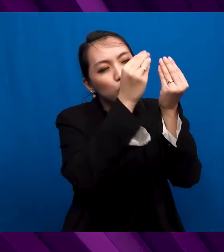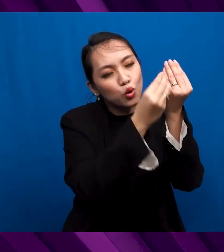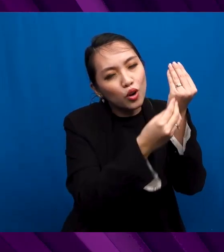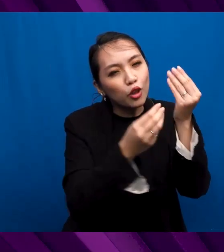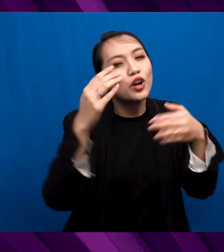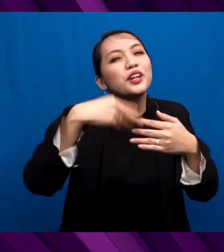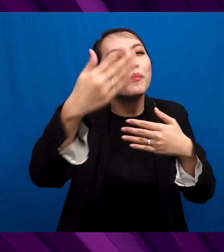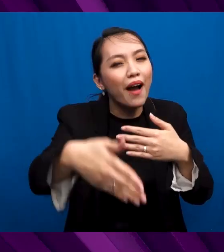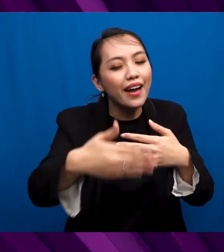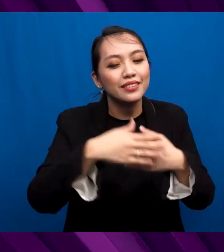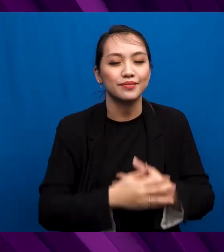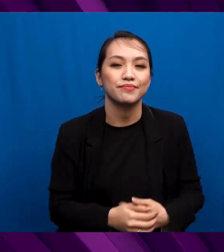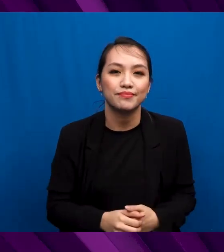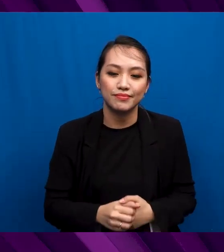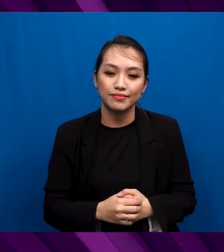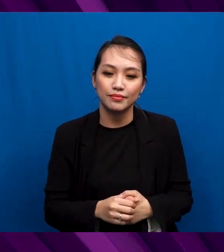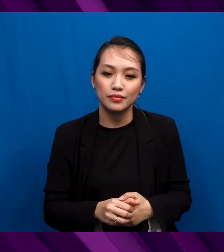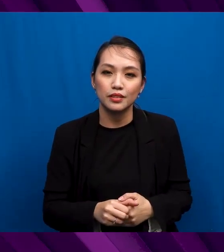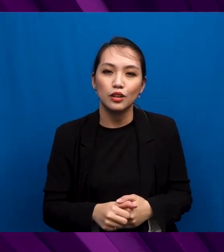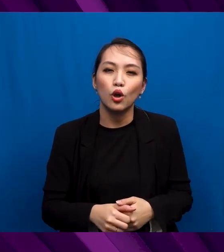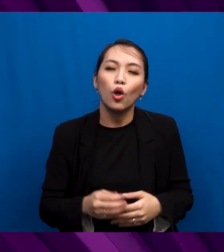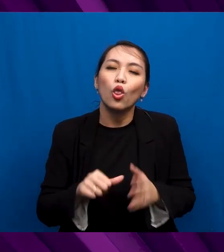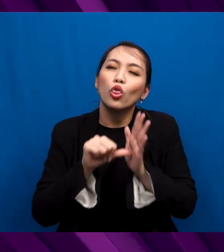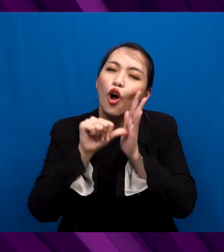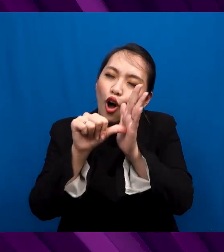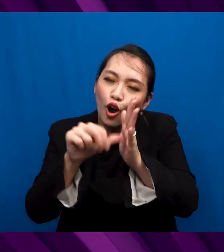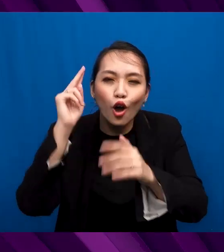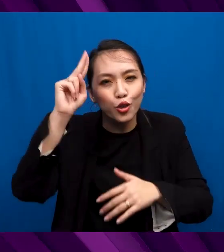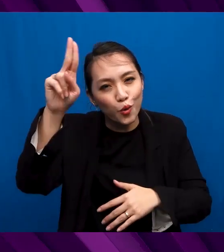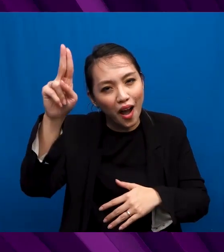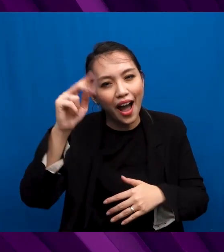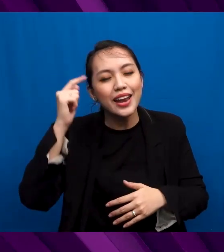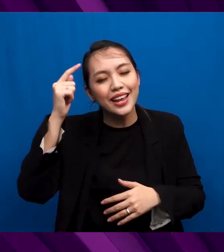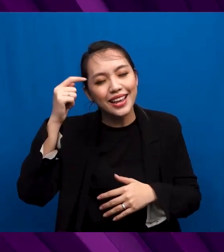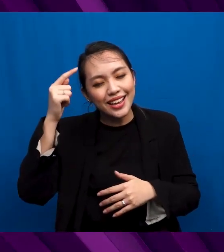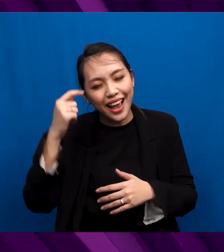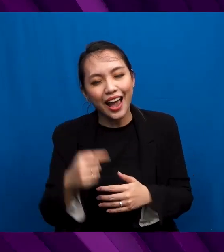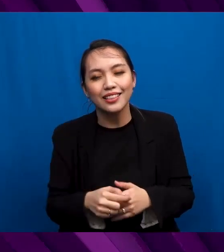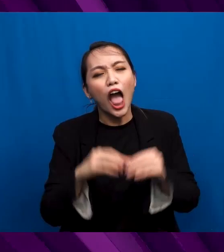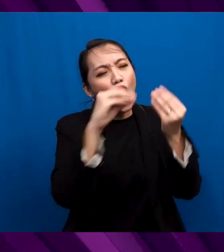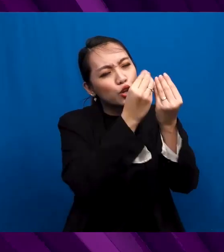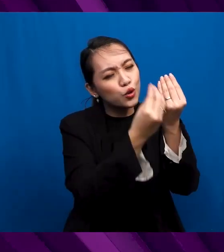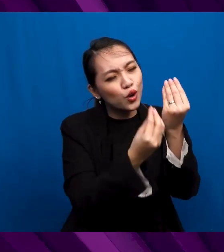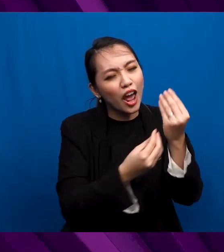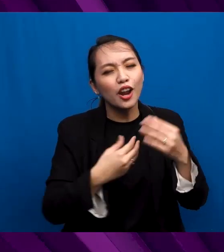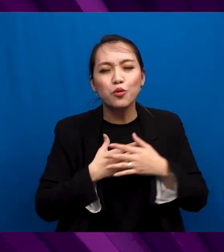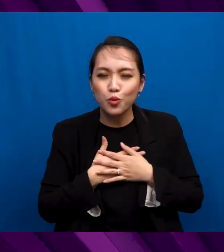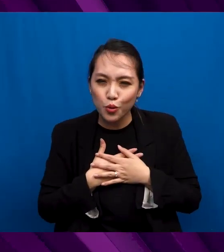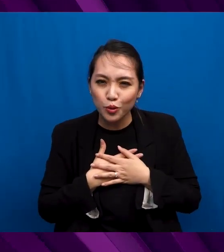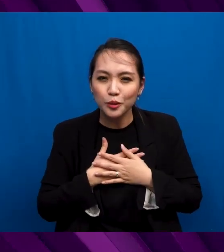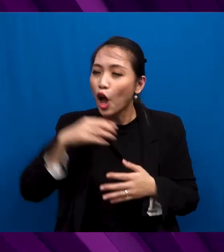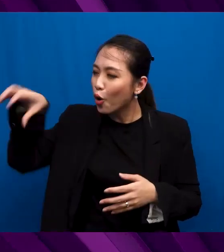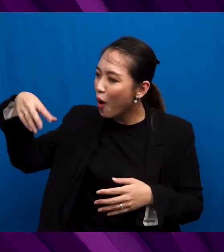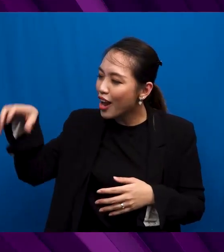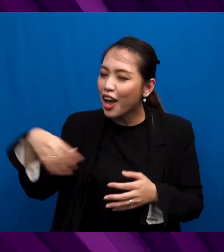ya Tuhan. Dengan rendah hati berkata, please remember all that I have done for you. Ini bukan kesombongan, Kalau kita